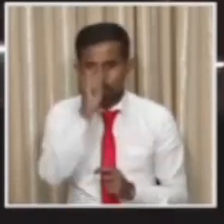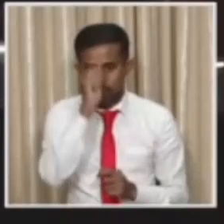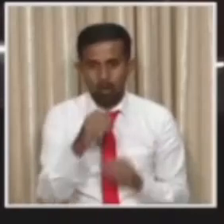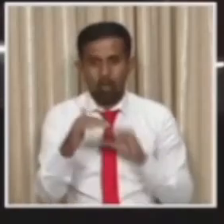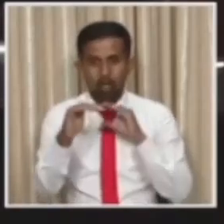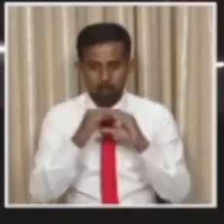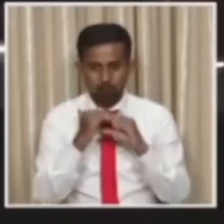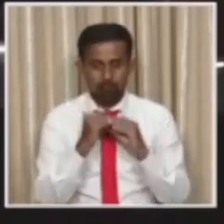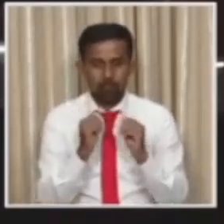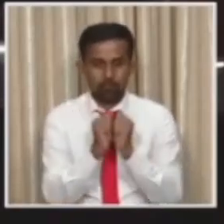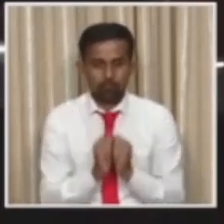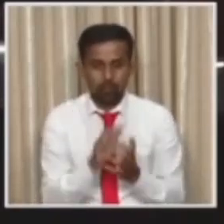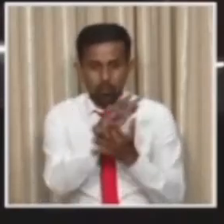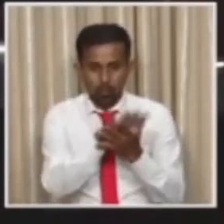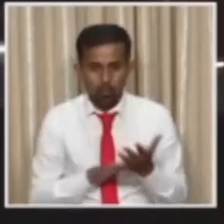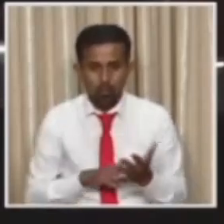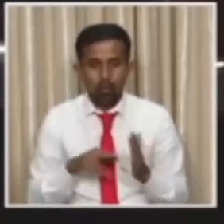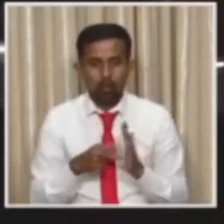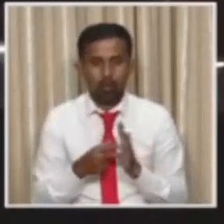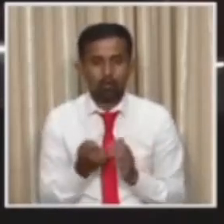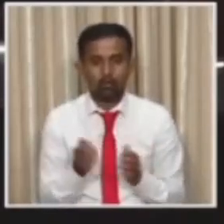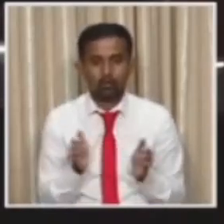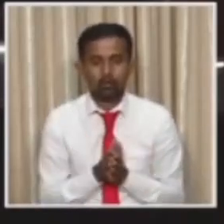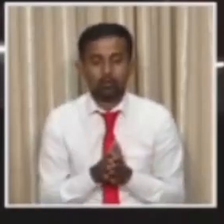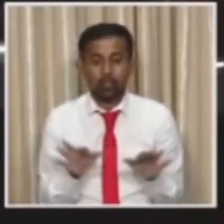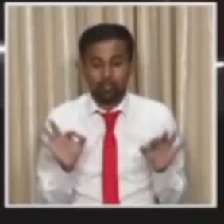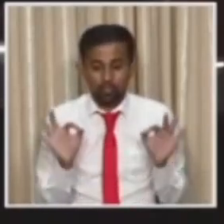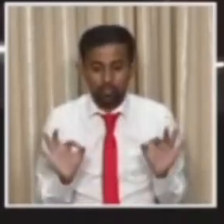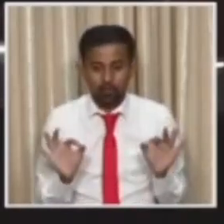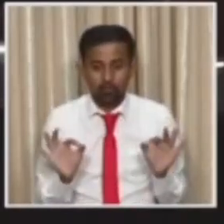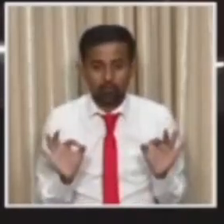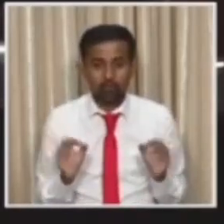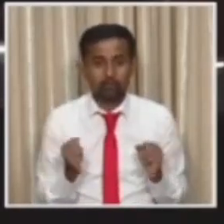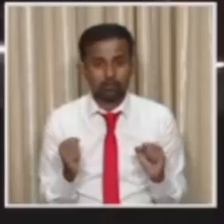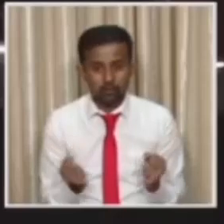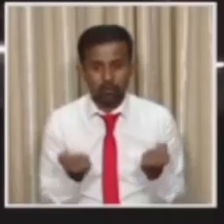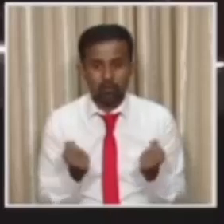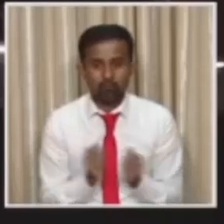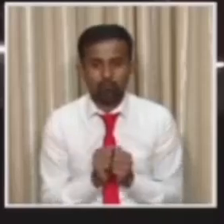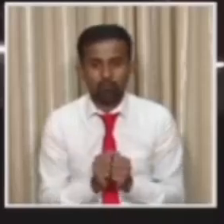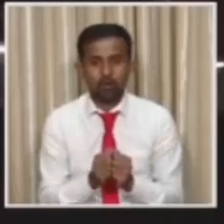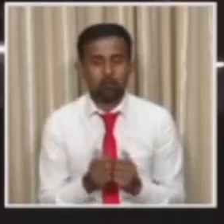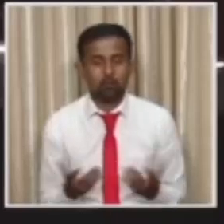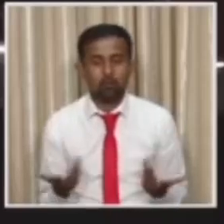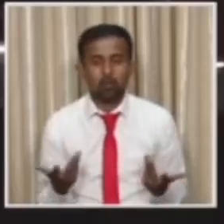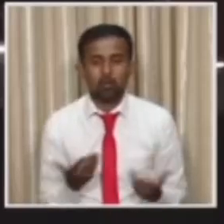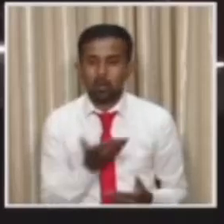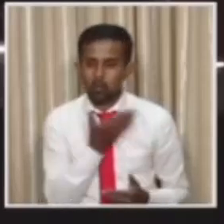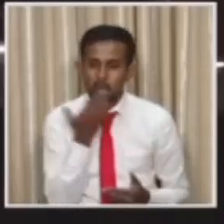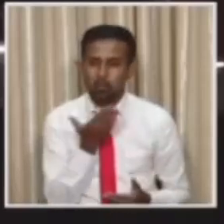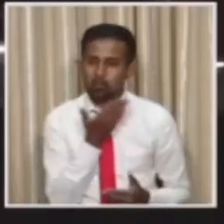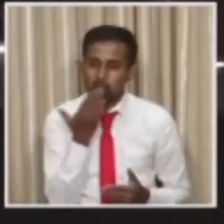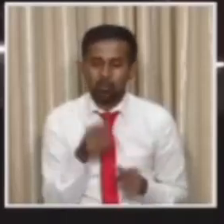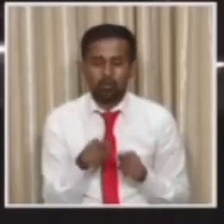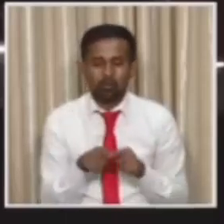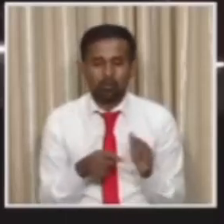තියෙනවා ඒ අවදාළ කටයුතු. මේ වෙලාව ආර්ථික තත්ත්වයත් එක්ක අපිට තාම හරියට ඒගොල්ලන් දිරිමත් කරන වැඩපිළිවෙලක් ක්‍රියාත්මක කරගන්න බැරි වෙලා තියෙනවා. පුළුවන් විදියට අපි